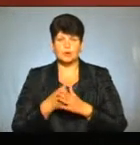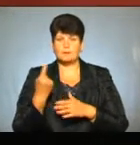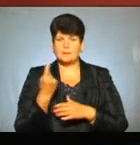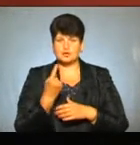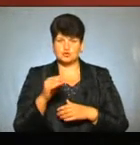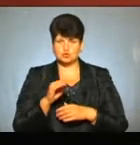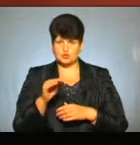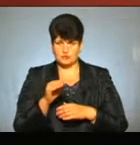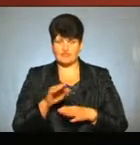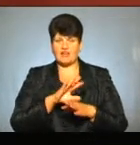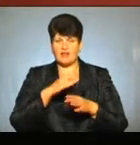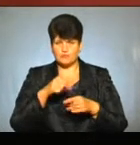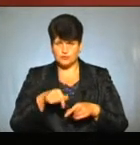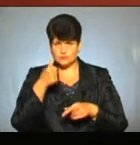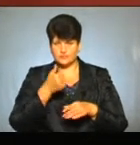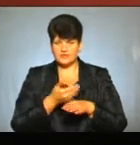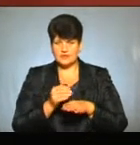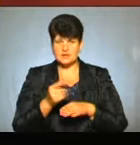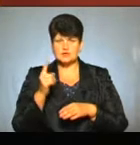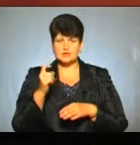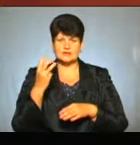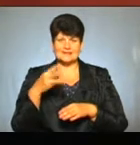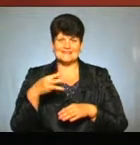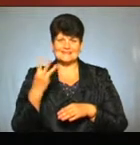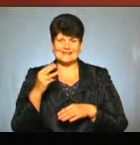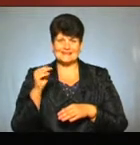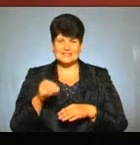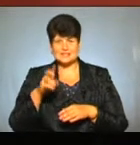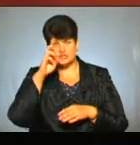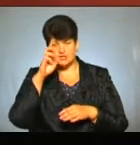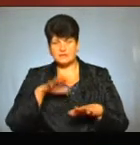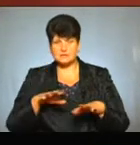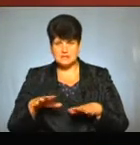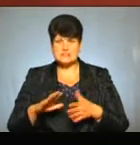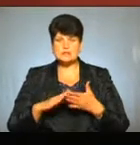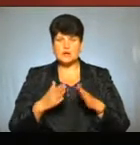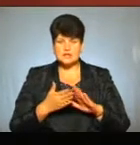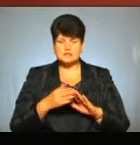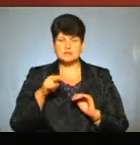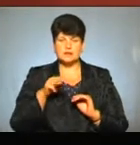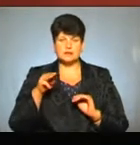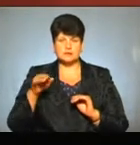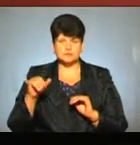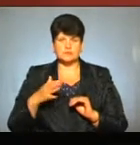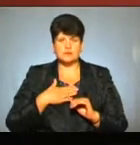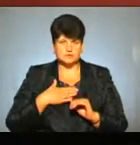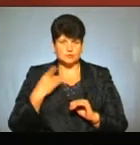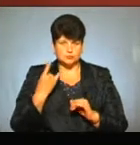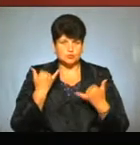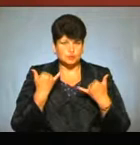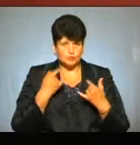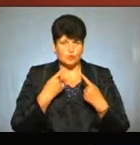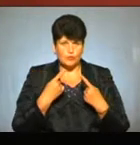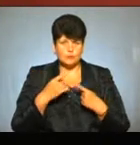цього року виділили понад 123 тисячі бюджетних місць. Про ситуацію з профтехосвітою в нашій області сьогодні говоримо